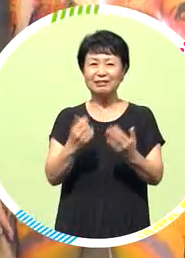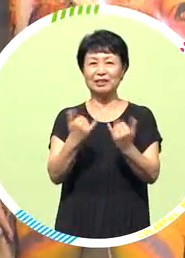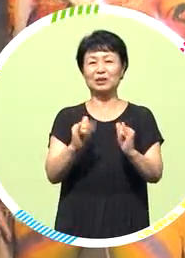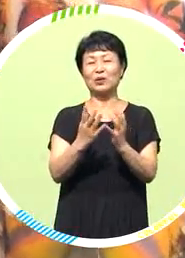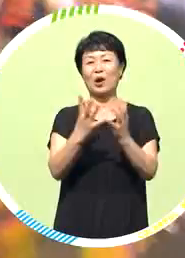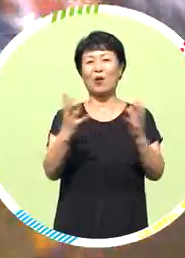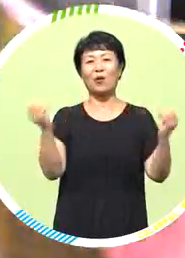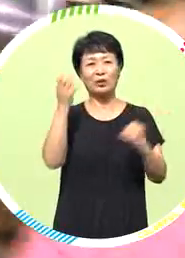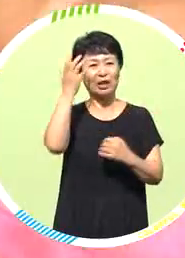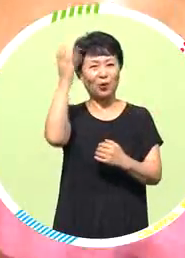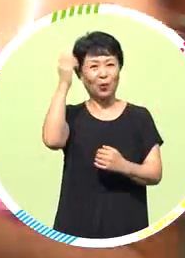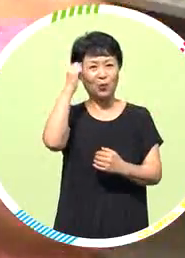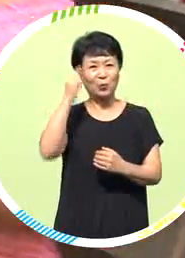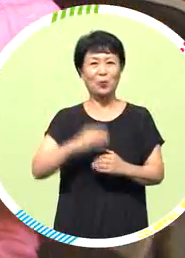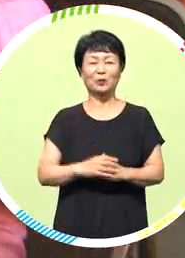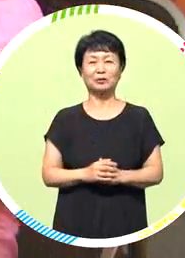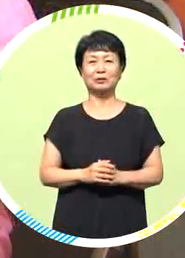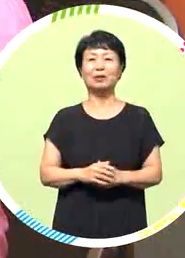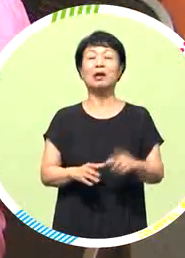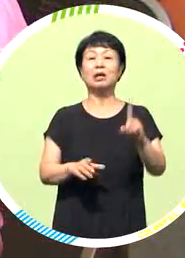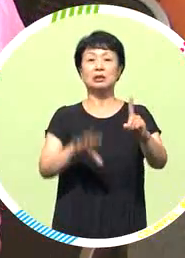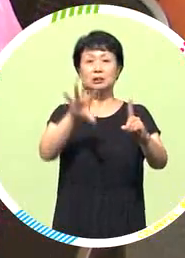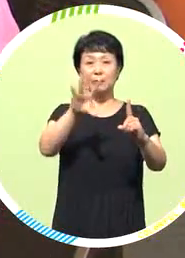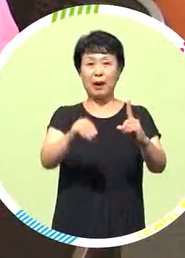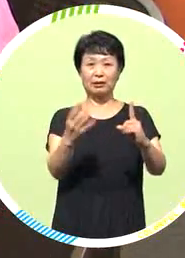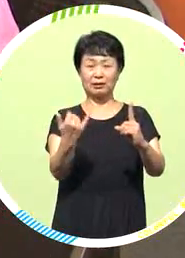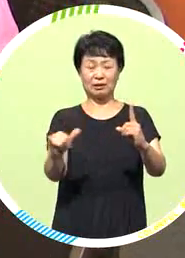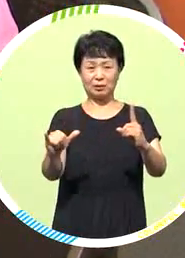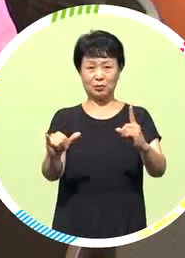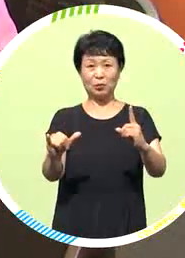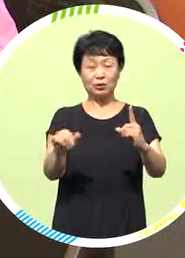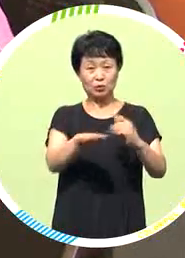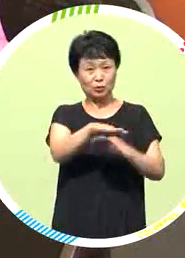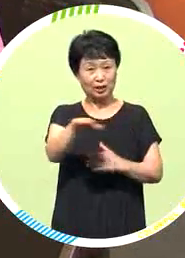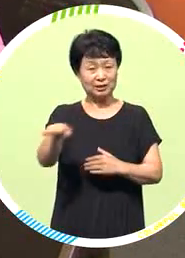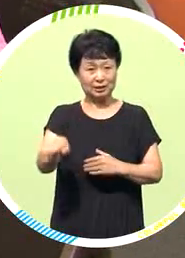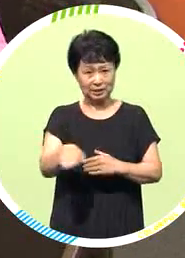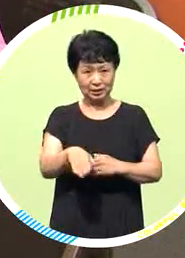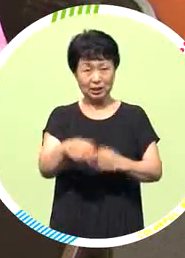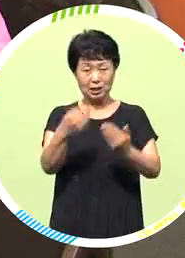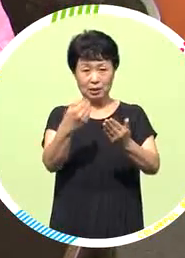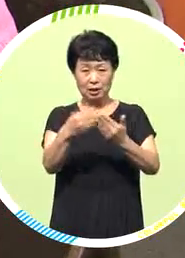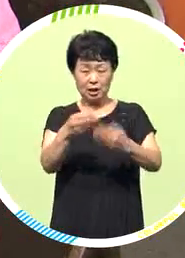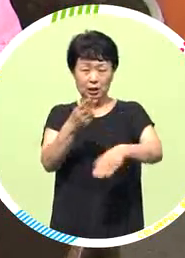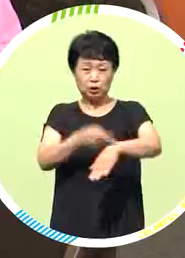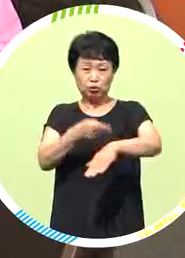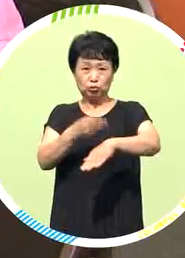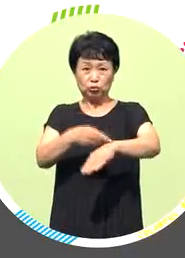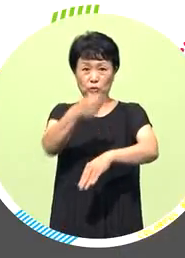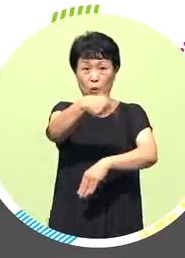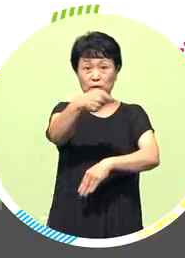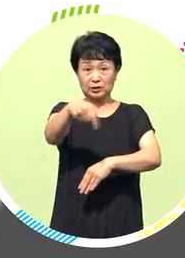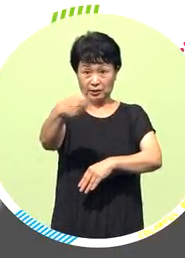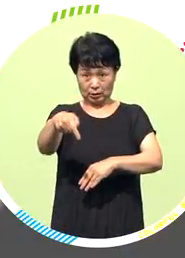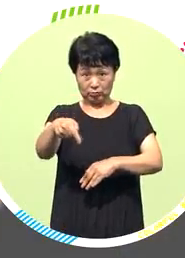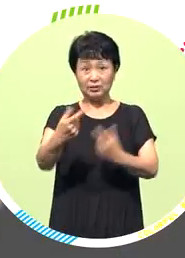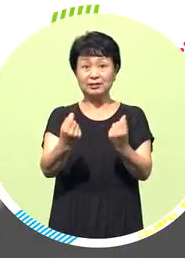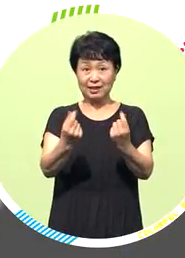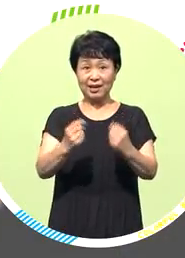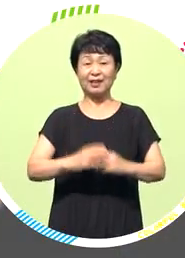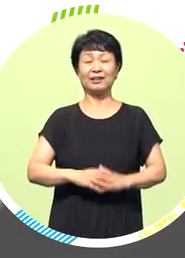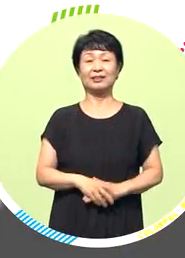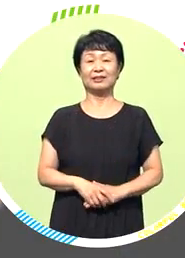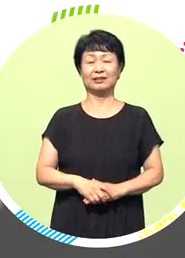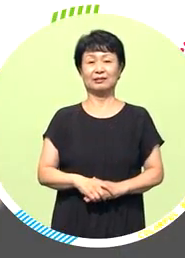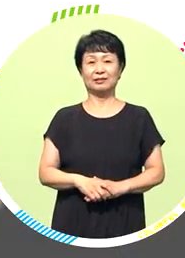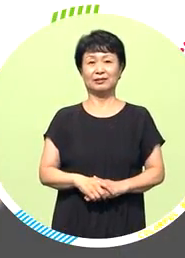思います、うん、 それでその1万人の方に、はい、まあ、この技術を教えてというか、 はい、 代表の